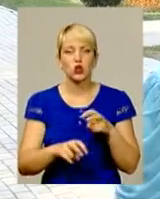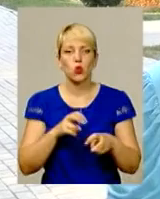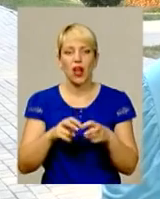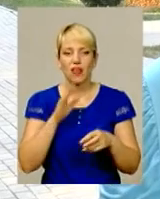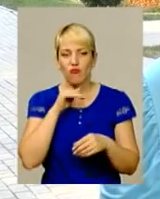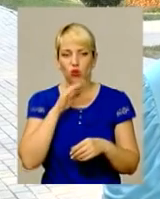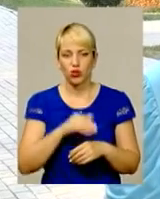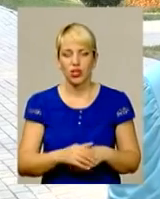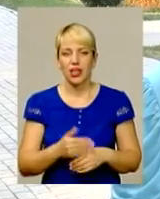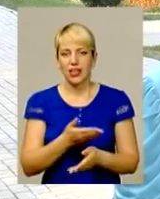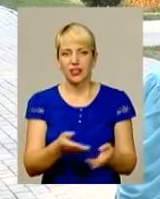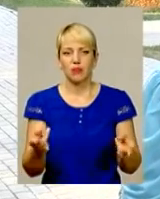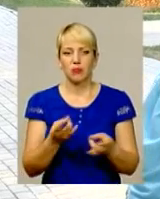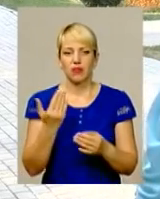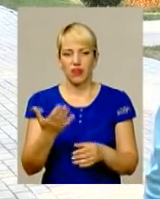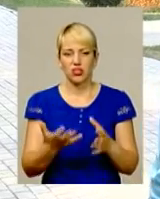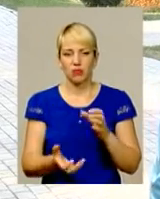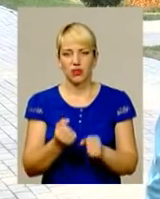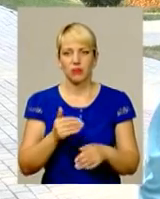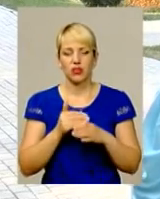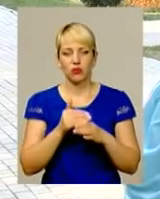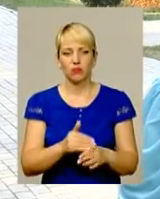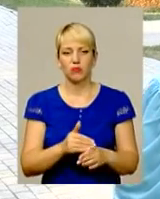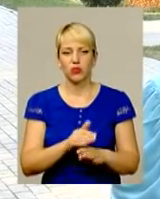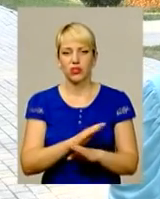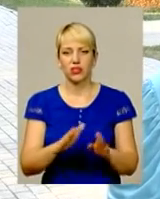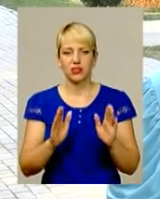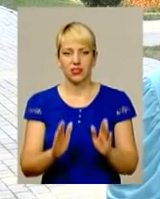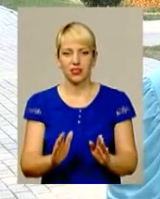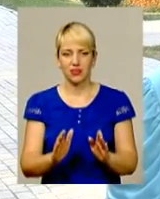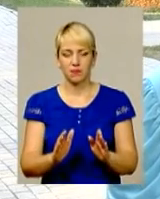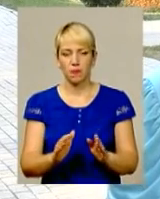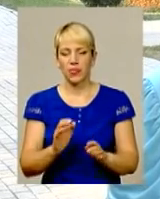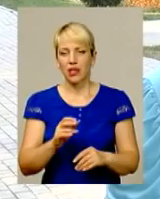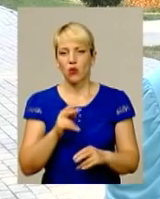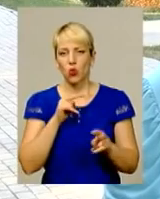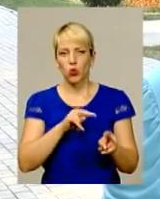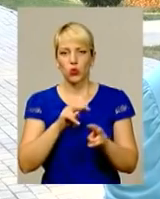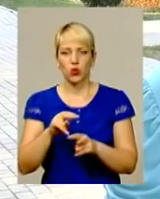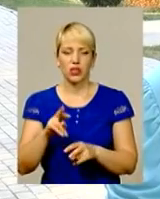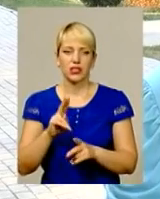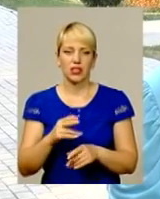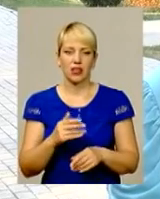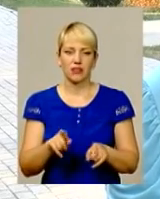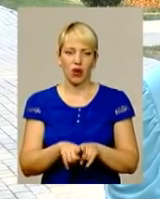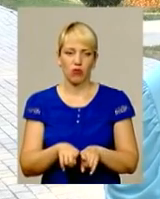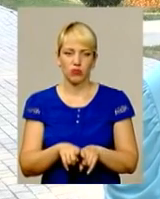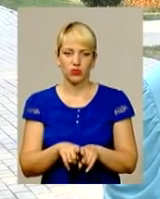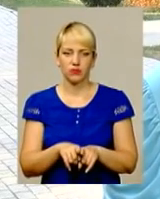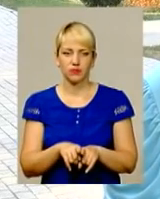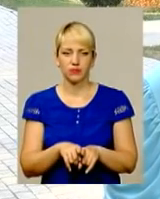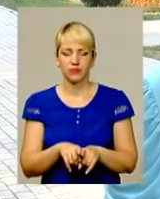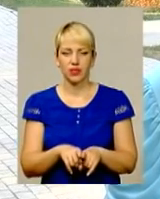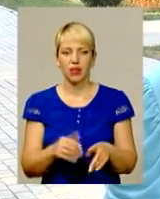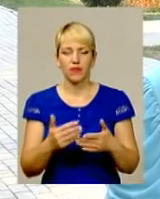воду. Їм вкрай необхідна ваша підтримка і допомога. І не тільки у догляді, як такому,